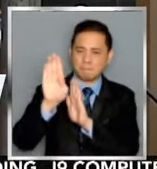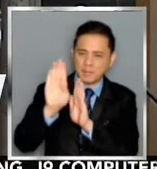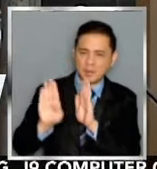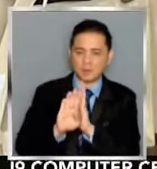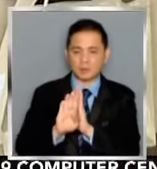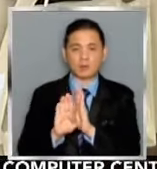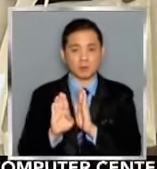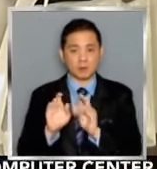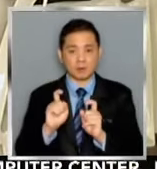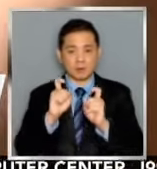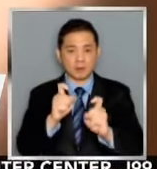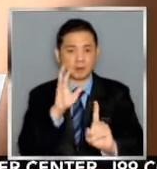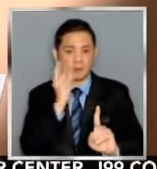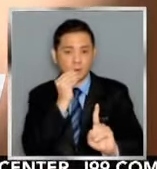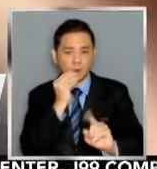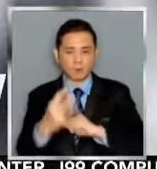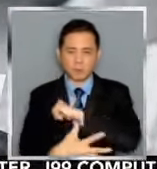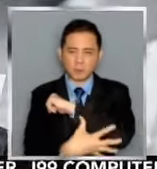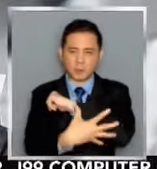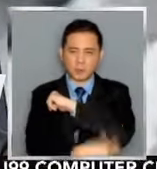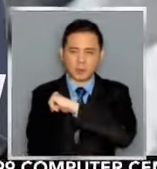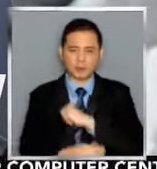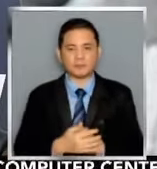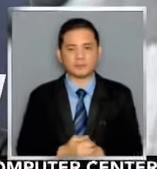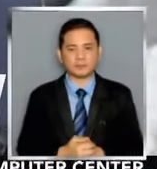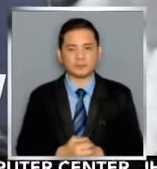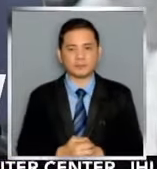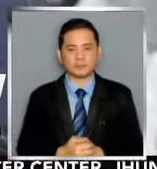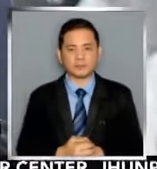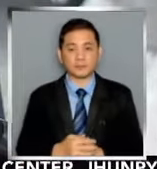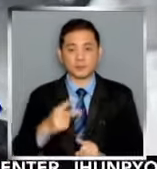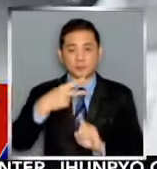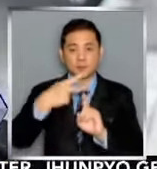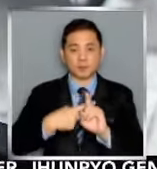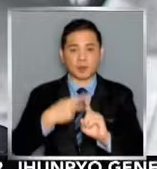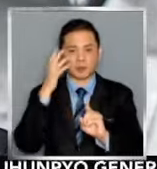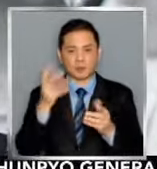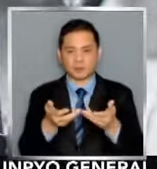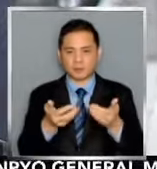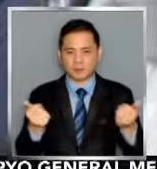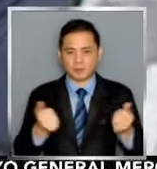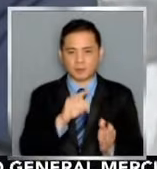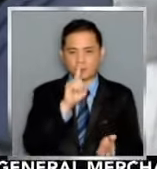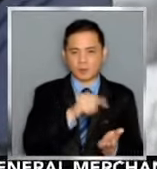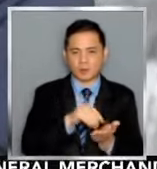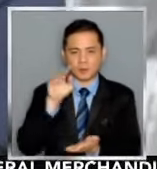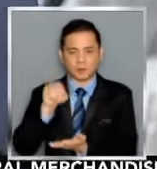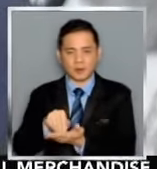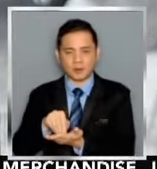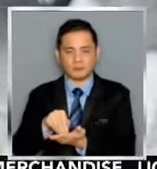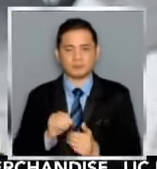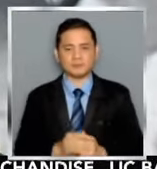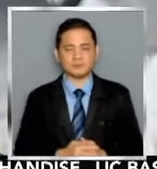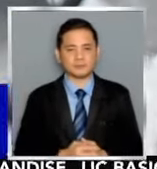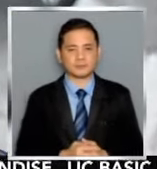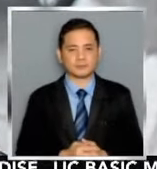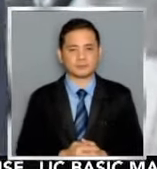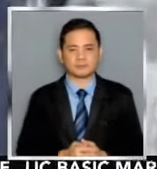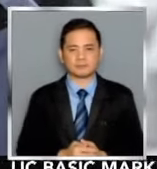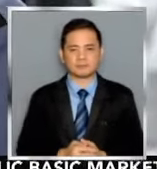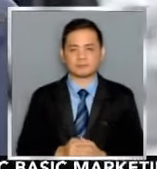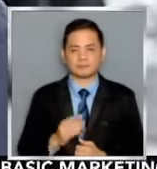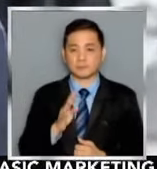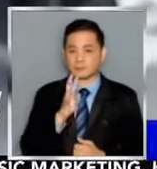ng 1,000 piso sa dalawang buwan. Pwede na rin po, at least meron po sa panggas, pandagdag na rin po yung sa